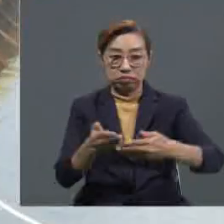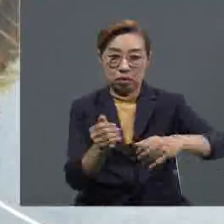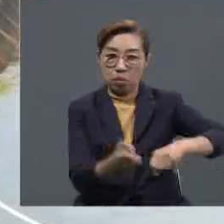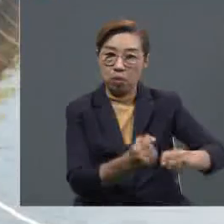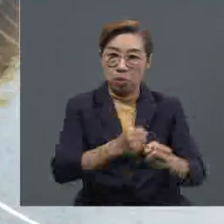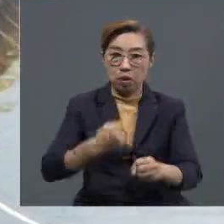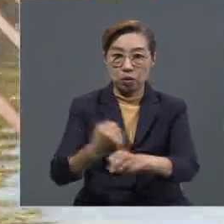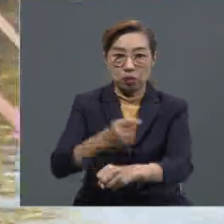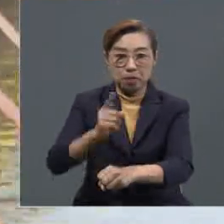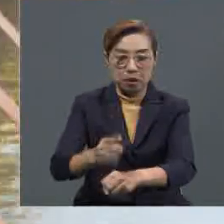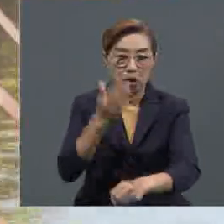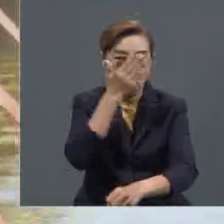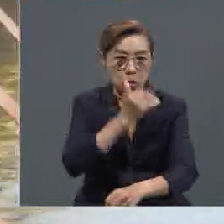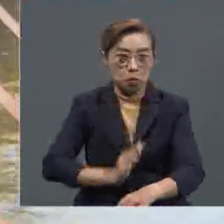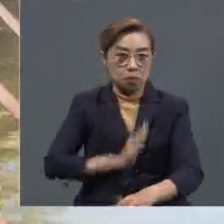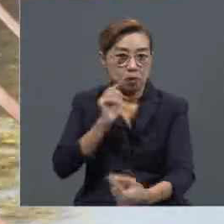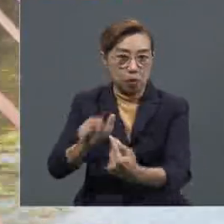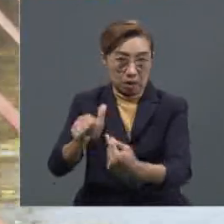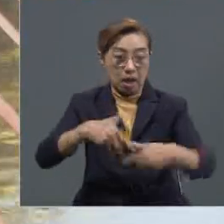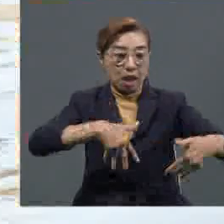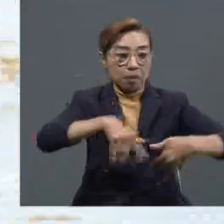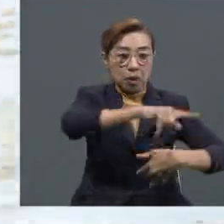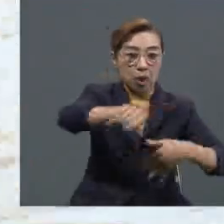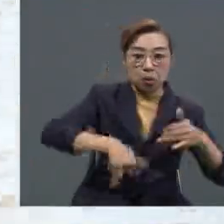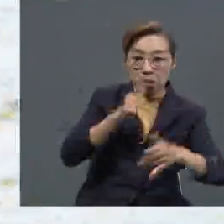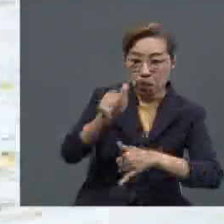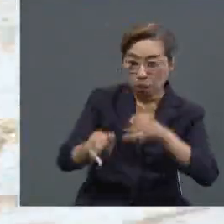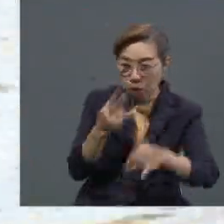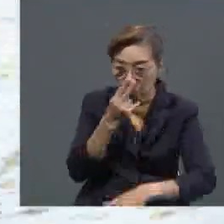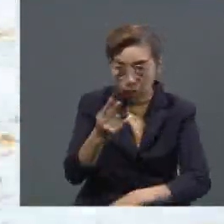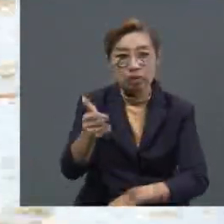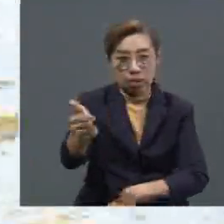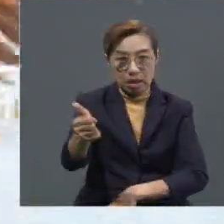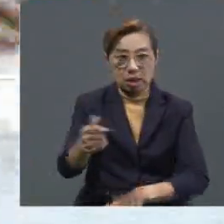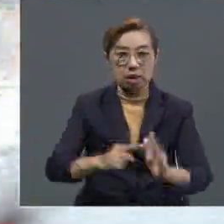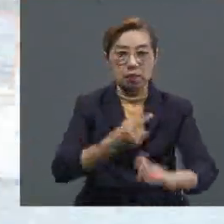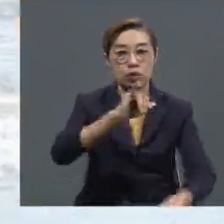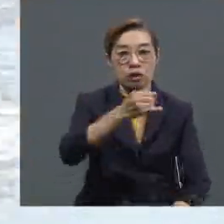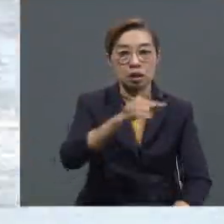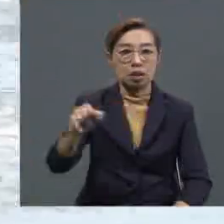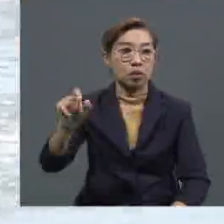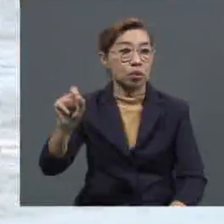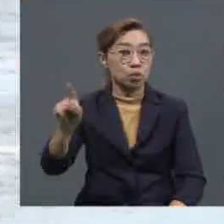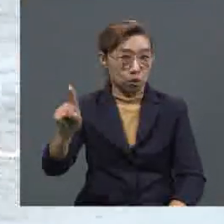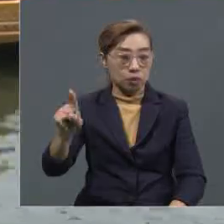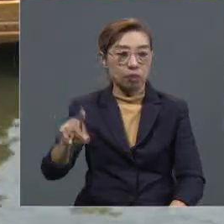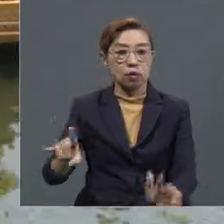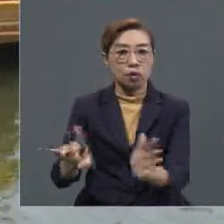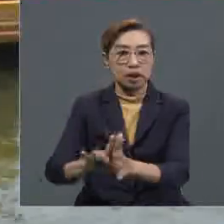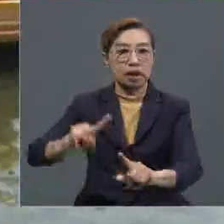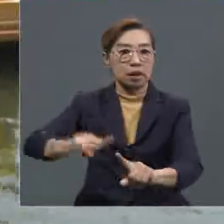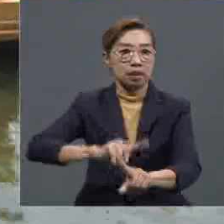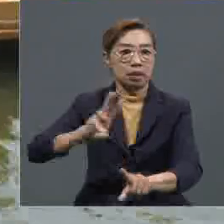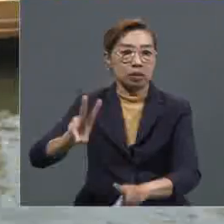เกียรติซึ่งกองทัพเรือค่ะเปิดให้ประชาชนทั่วไปสามารถเข้ามาชมการฝึกซ้อมได้ตั้งแต่วันจันทร์ถึงวันศุกร์จนถึงวันที่ 26